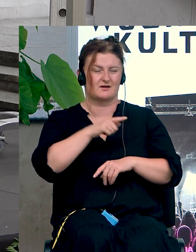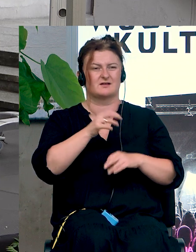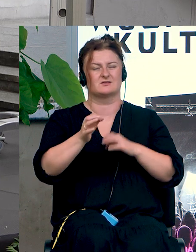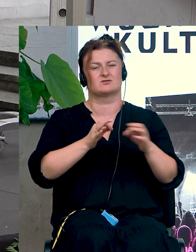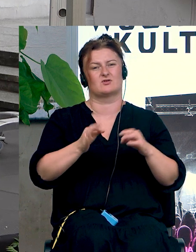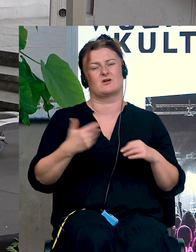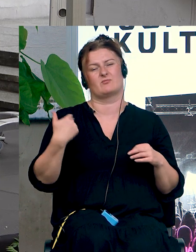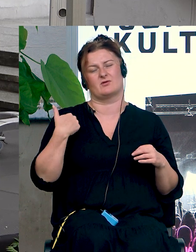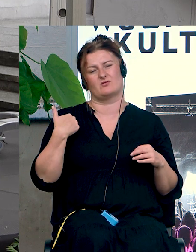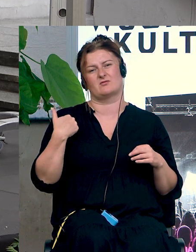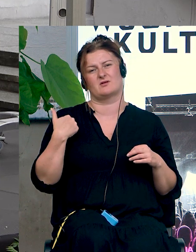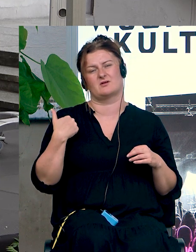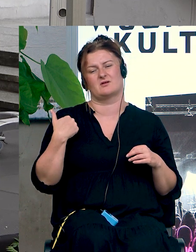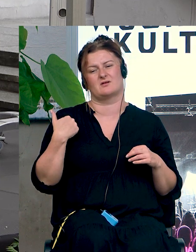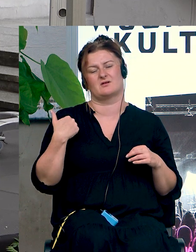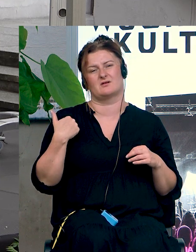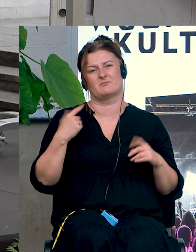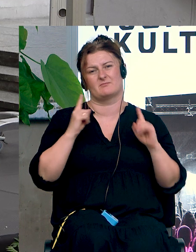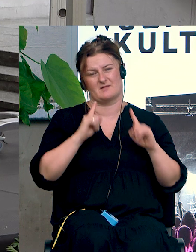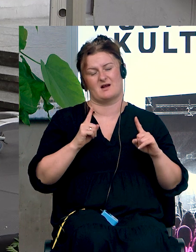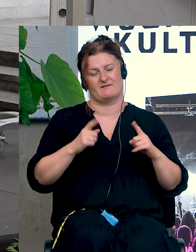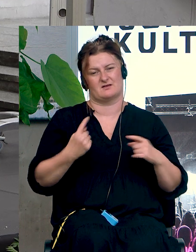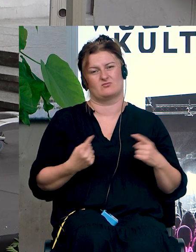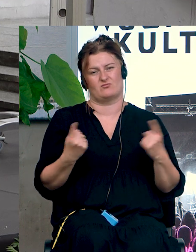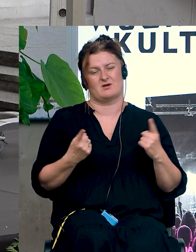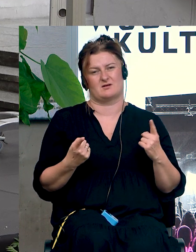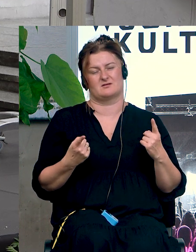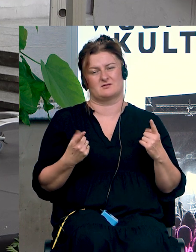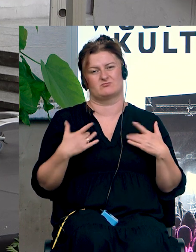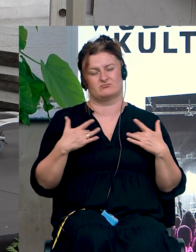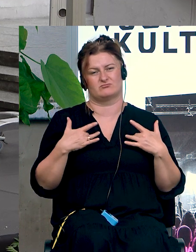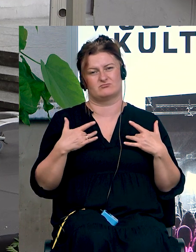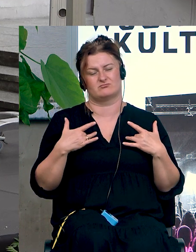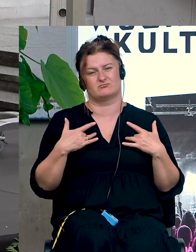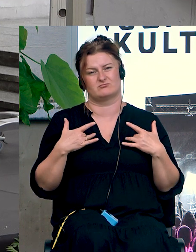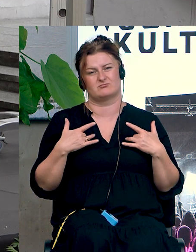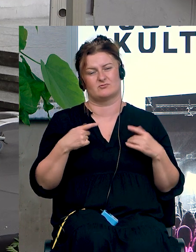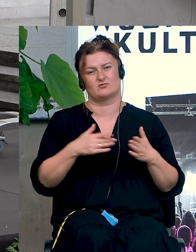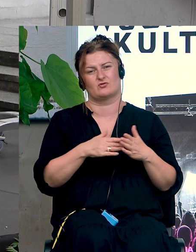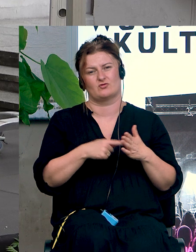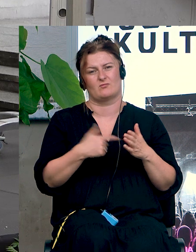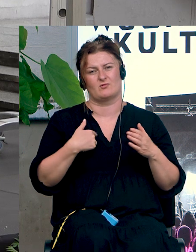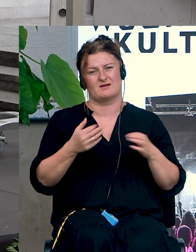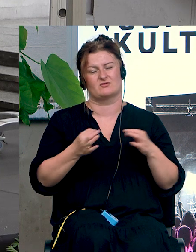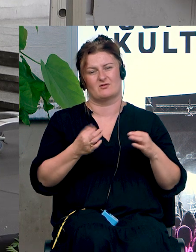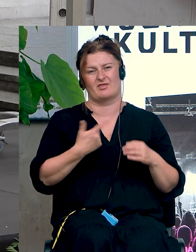дуже схожий випадок, мав місце в Україні, але це не була комфортна історія і приємна.